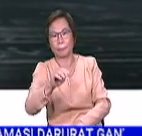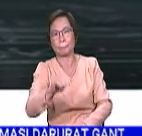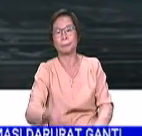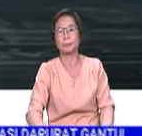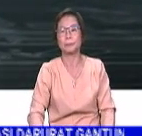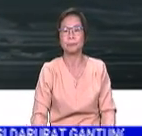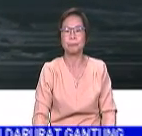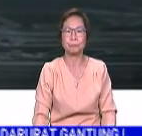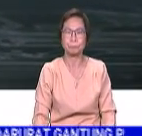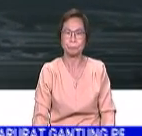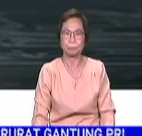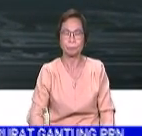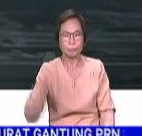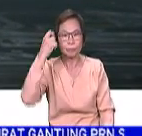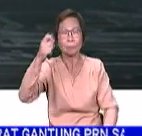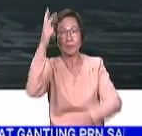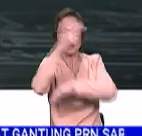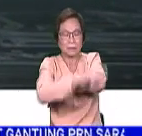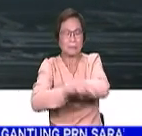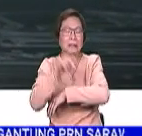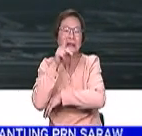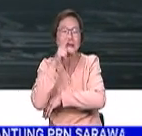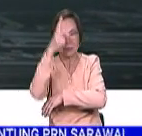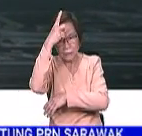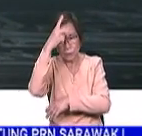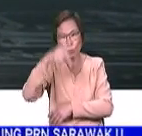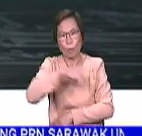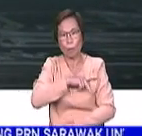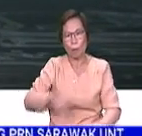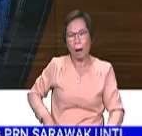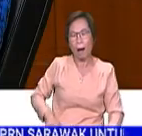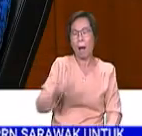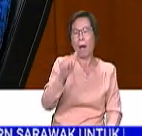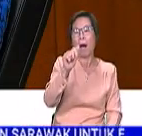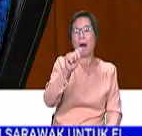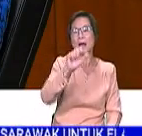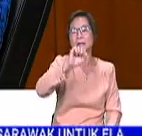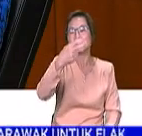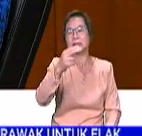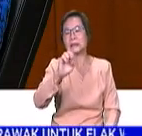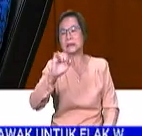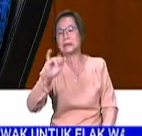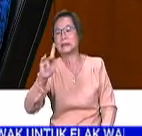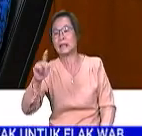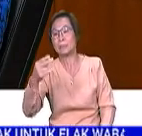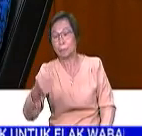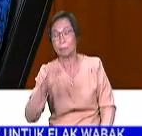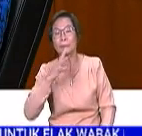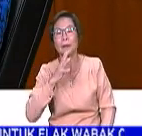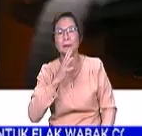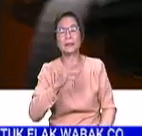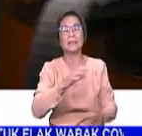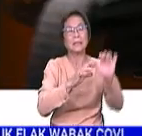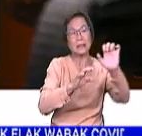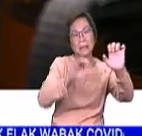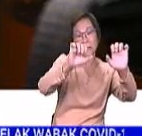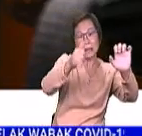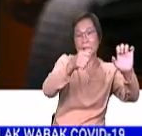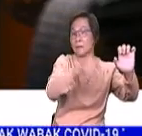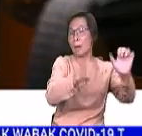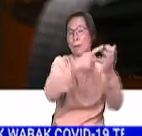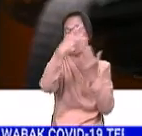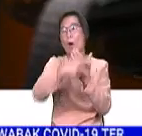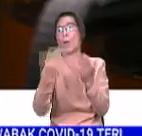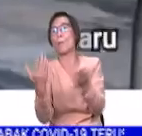di Desa Gajah Negeri Kedah Datuk Paduka amadates sih mulai megah the Initiative item adalah